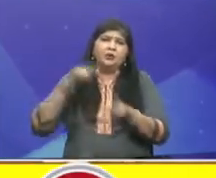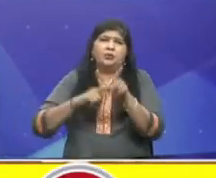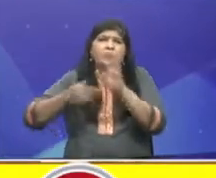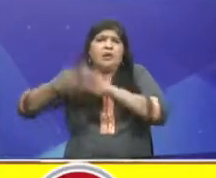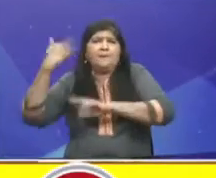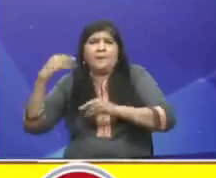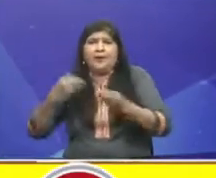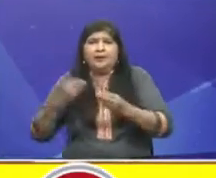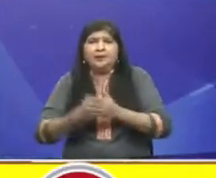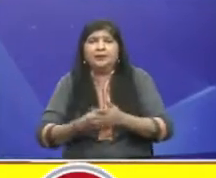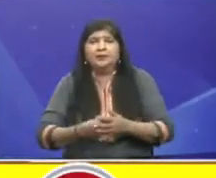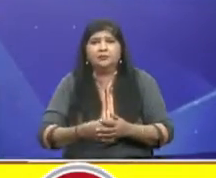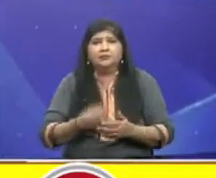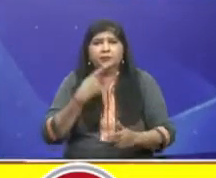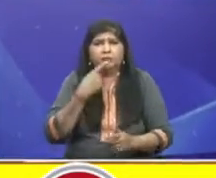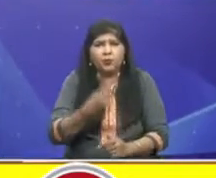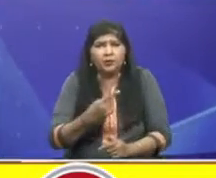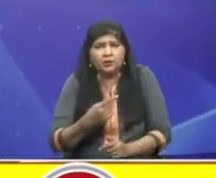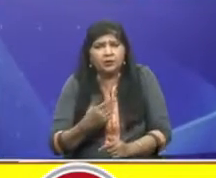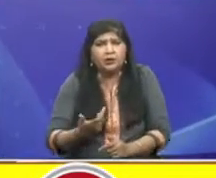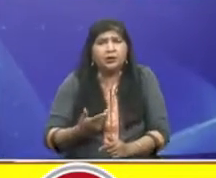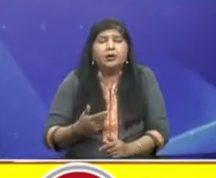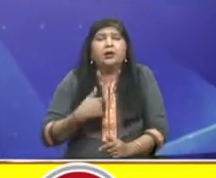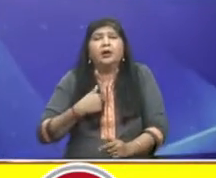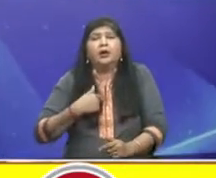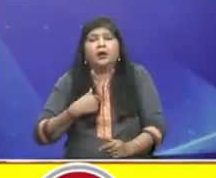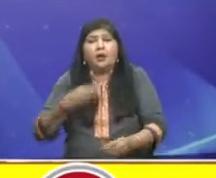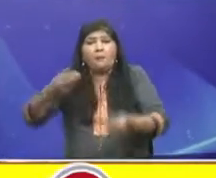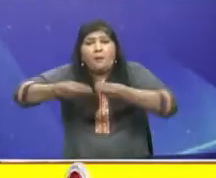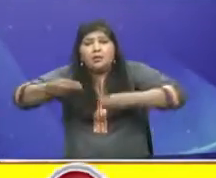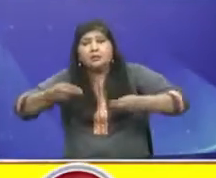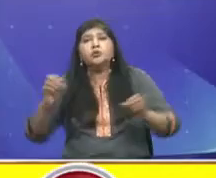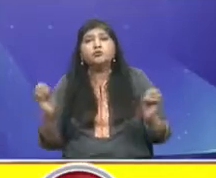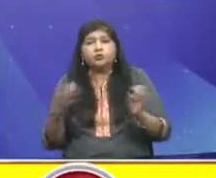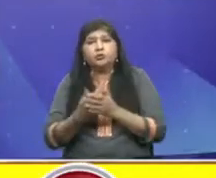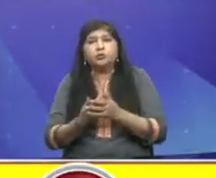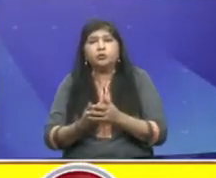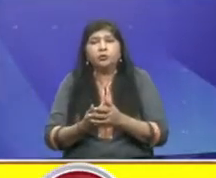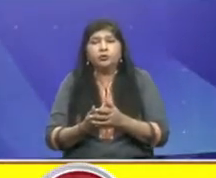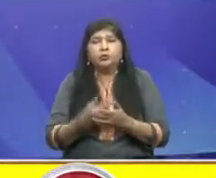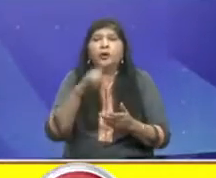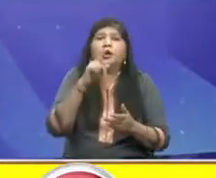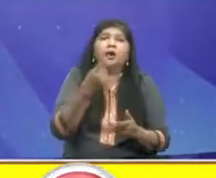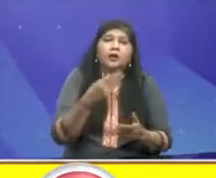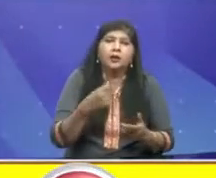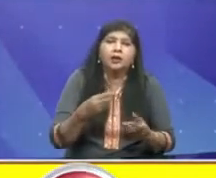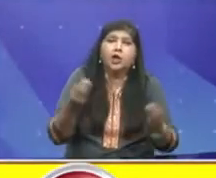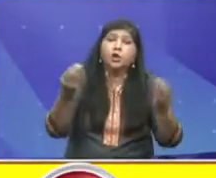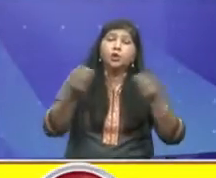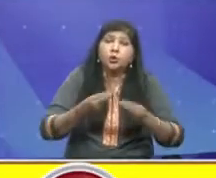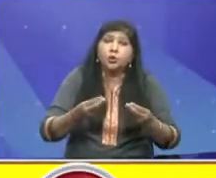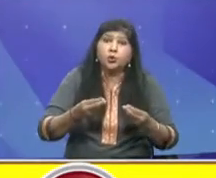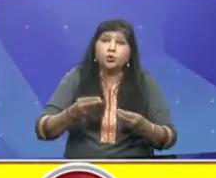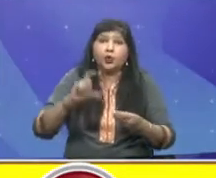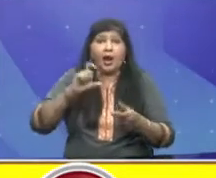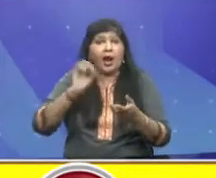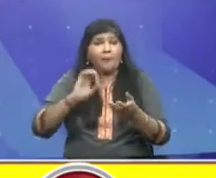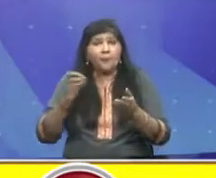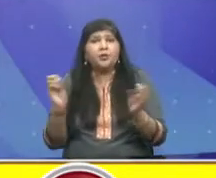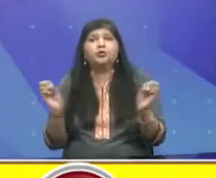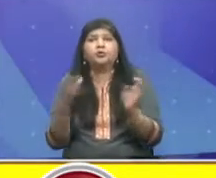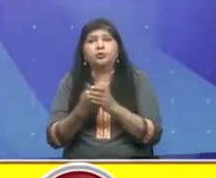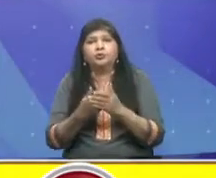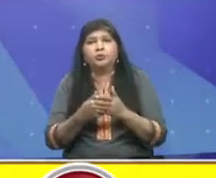पहले यदि कोई कहता था कि वो बिजनेस करना चाहता है या एक कोई नई कंपनी शुरू करना चाहता